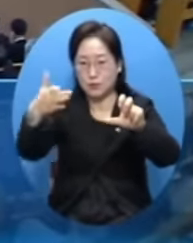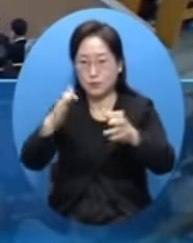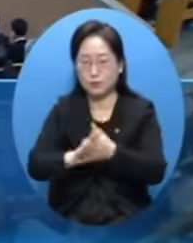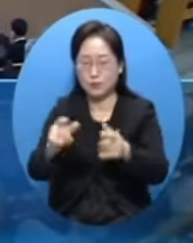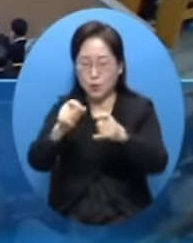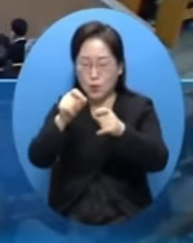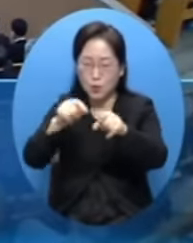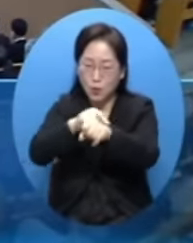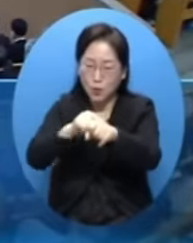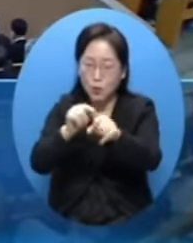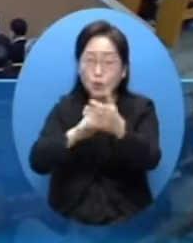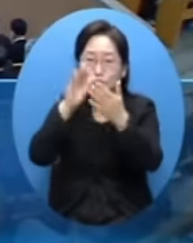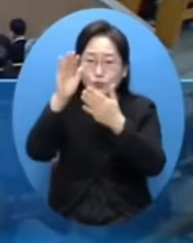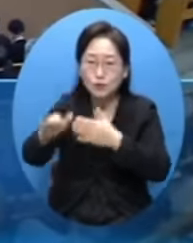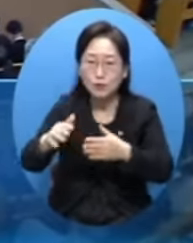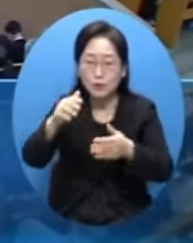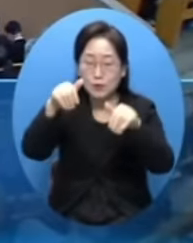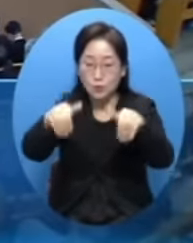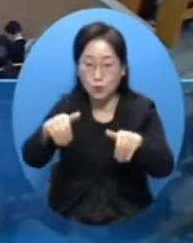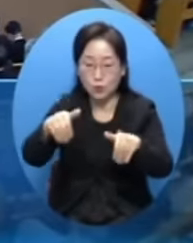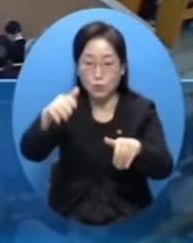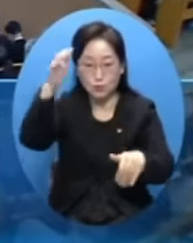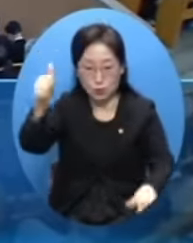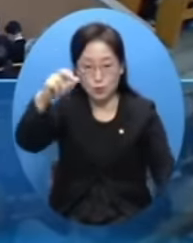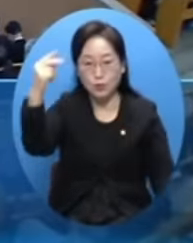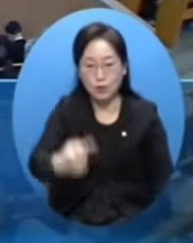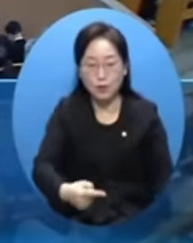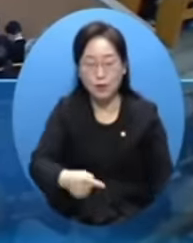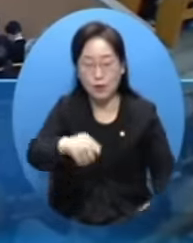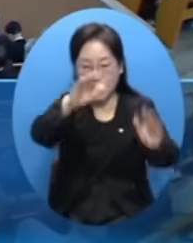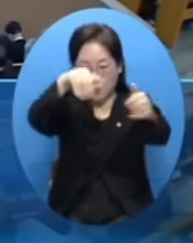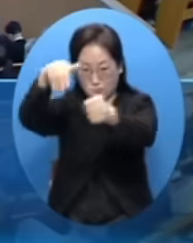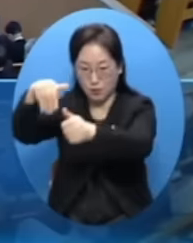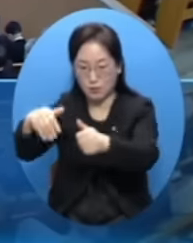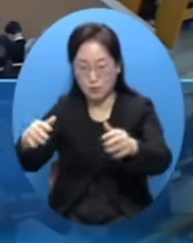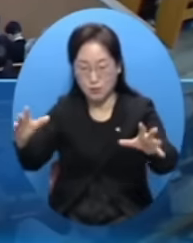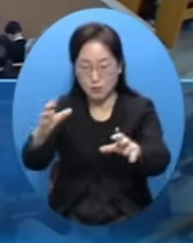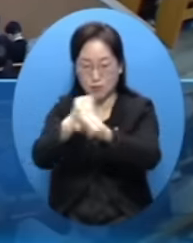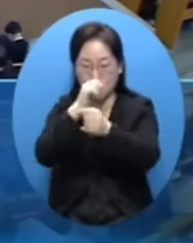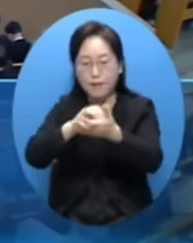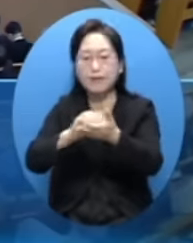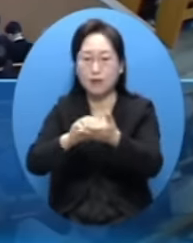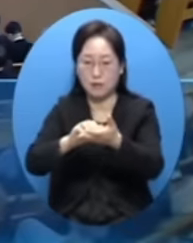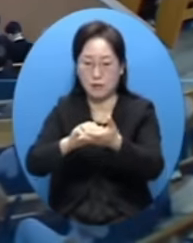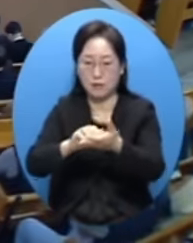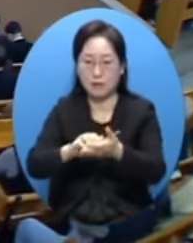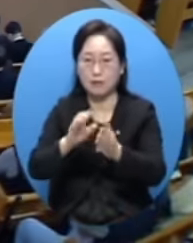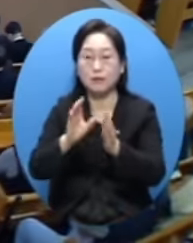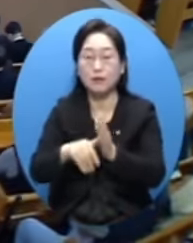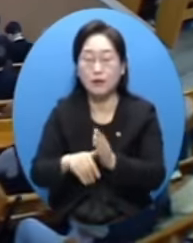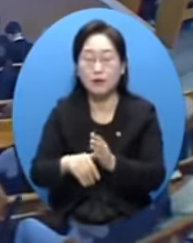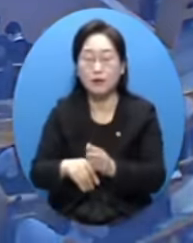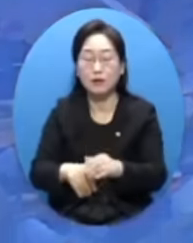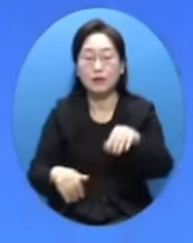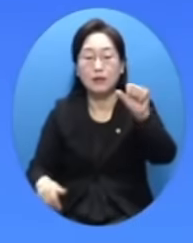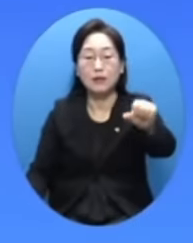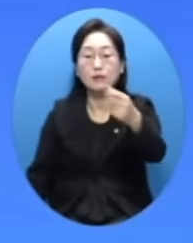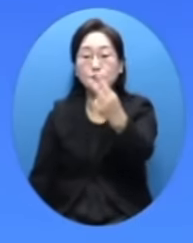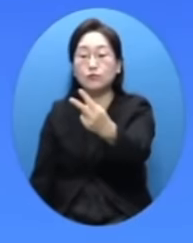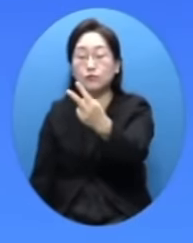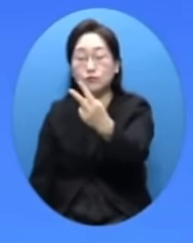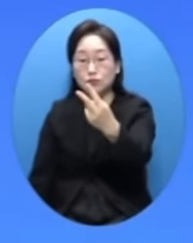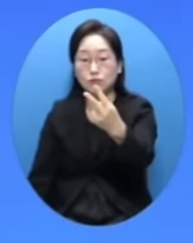종들의 주인이 돌아와 그들과 결산할 이때 다섯달란트 두달란트